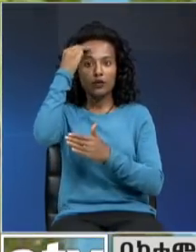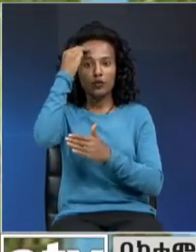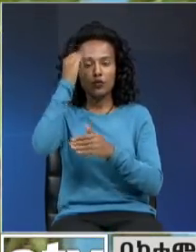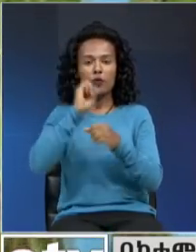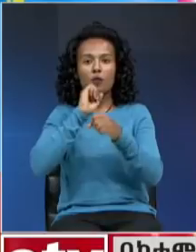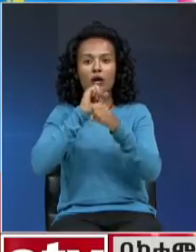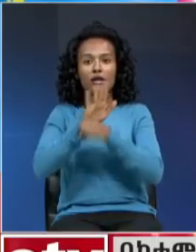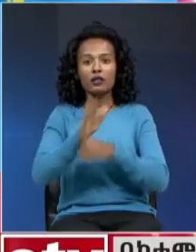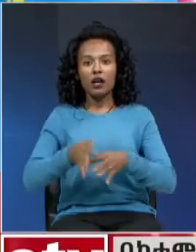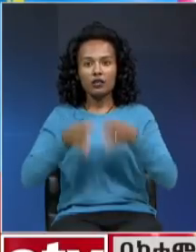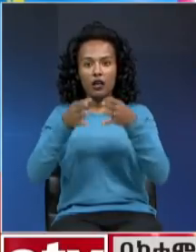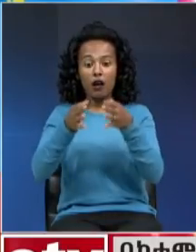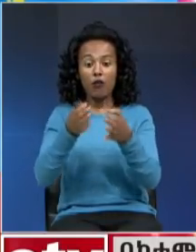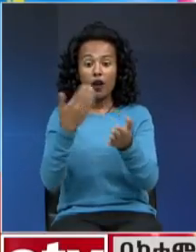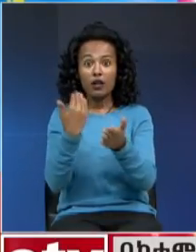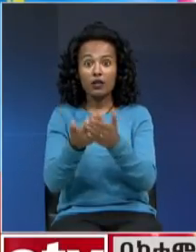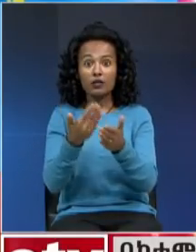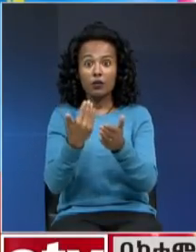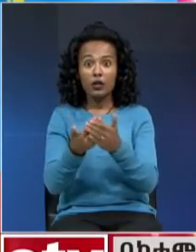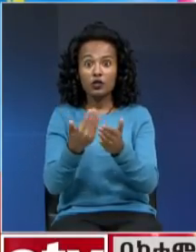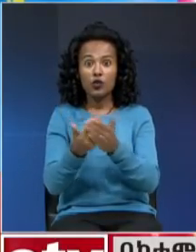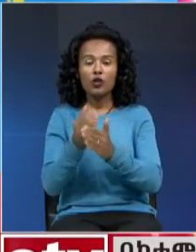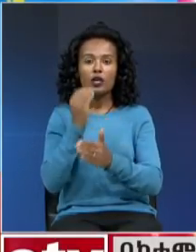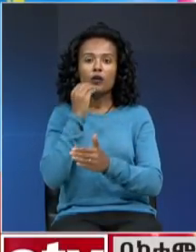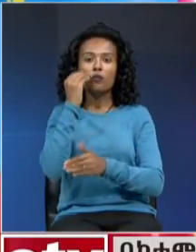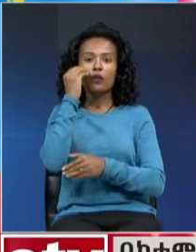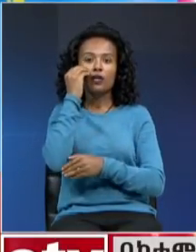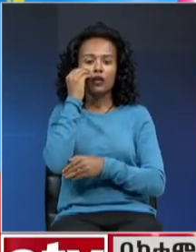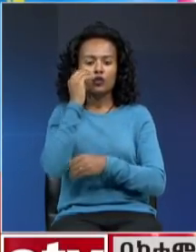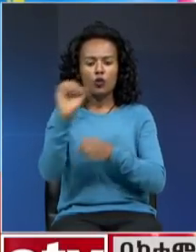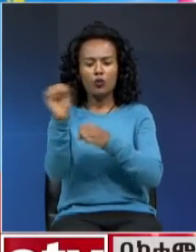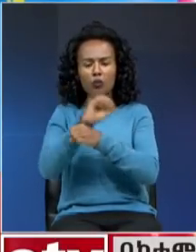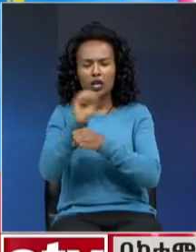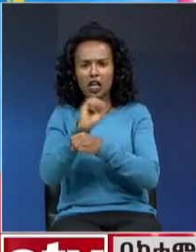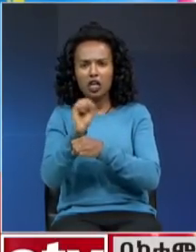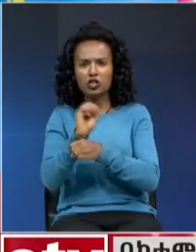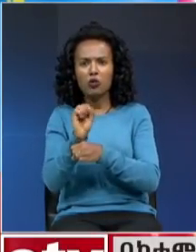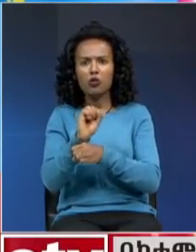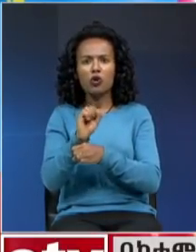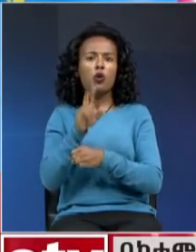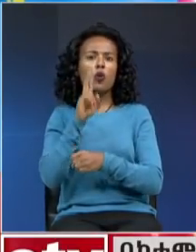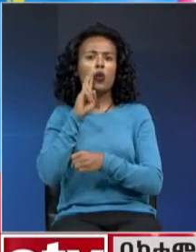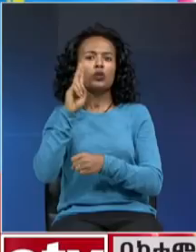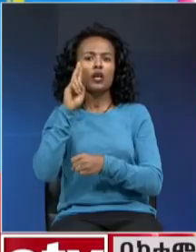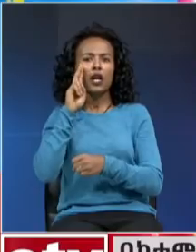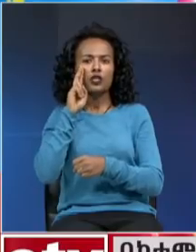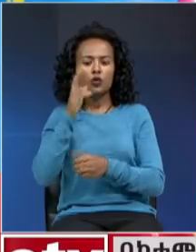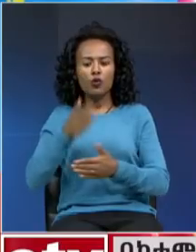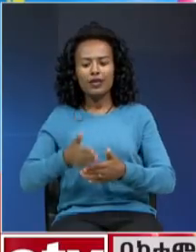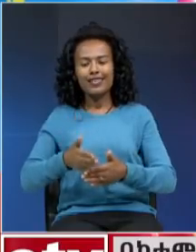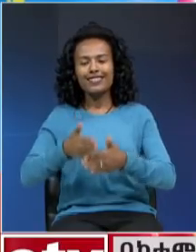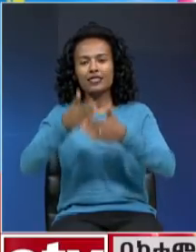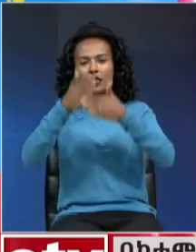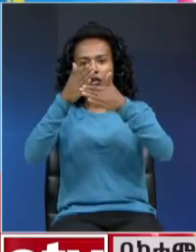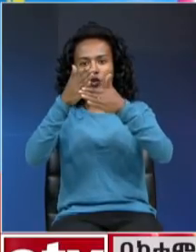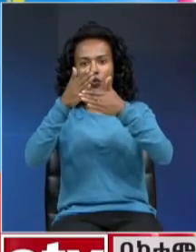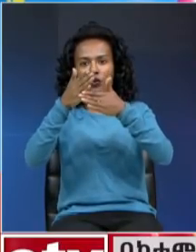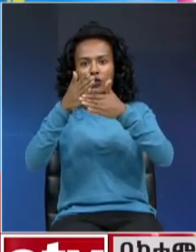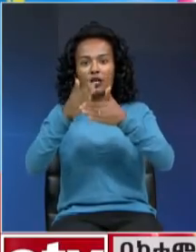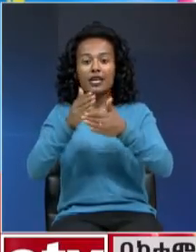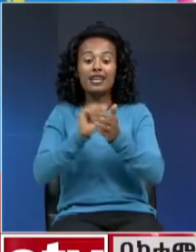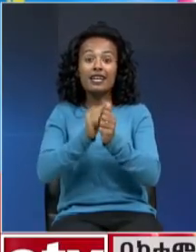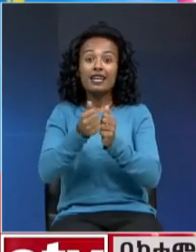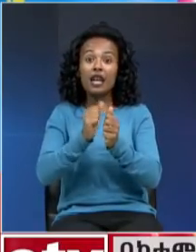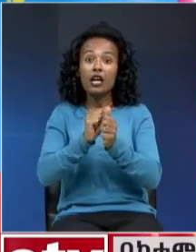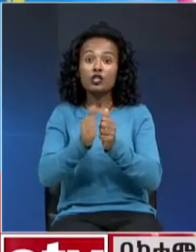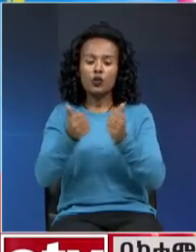መልእክት አስተላልፈዋል። ገንዘባቸውን፣ ቤታቸውን፣ መኪናቸውን፣ ሆቴላቸውን፣ ህንጻቸውን፣